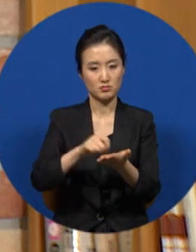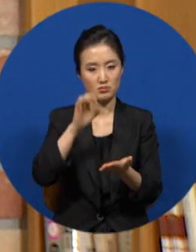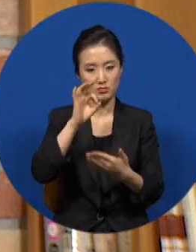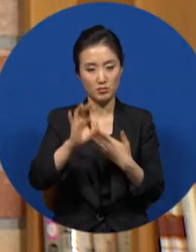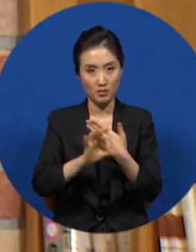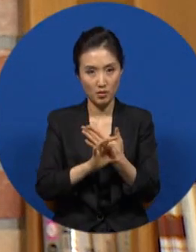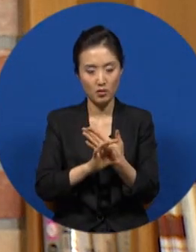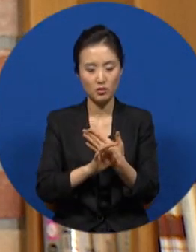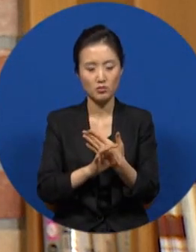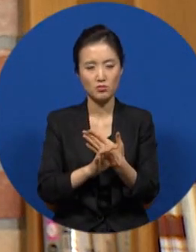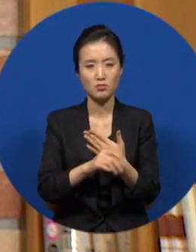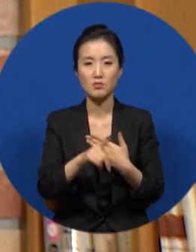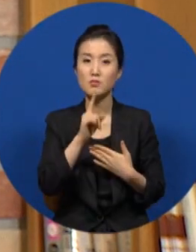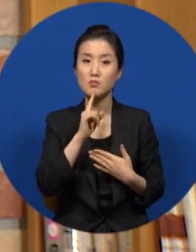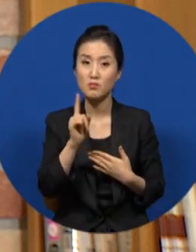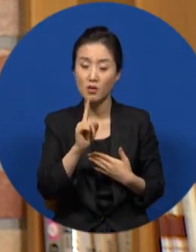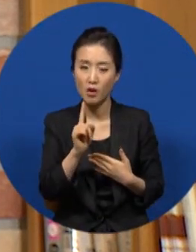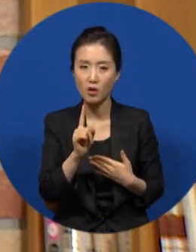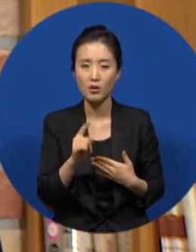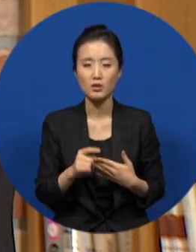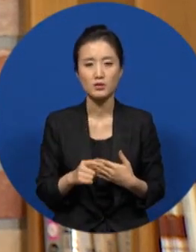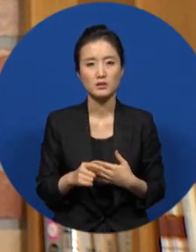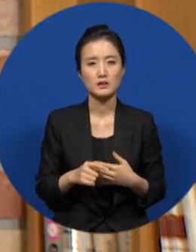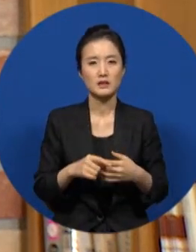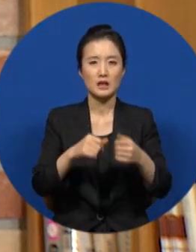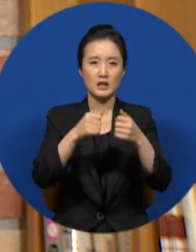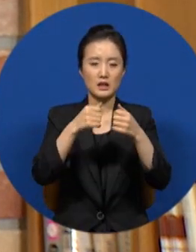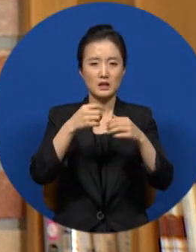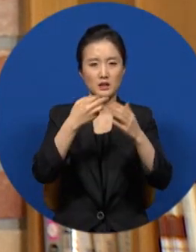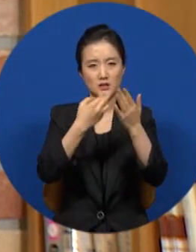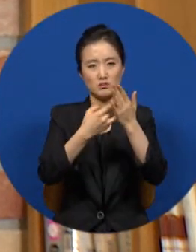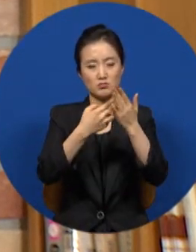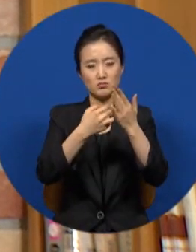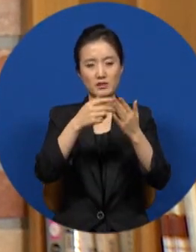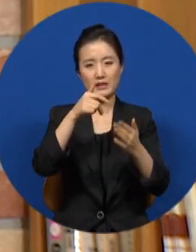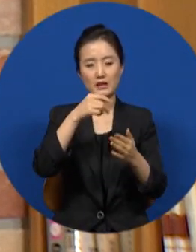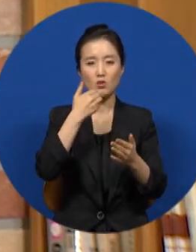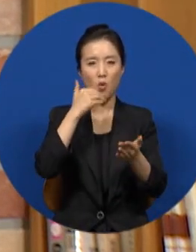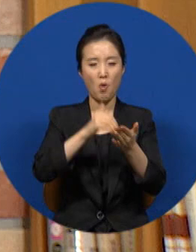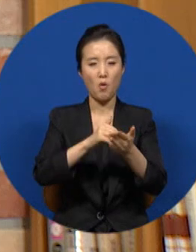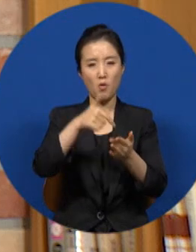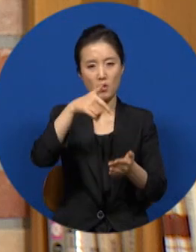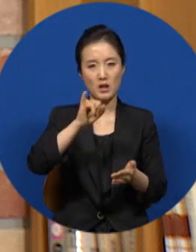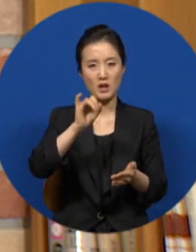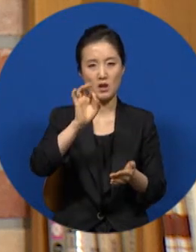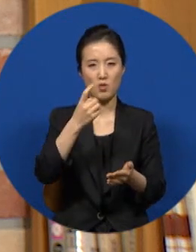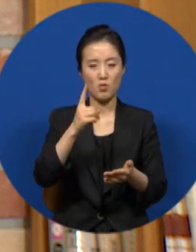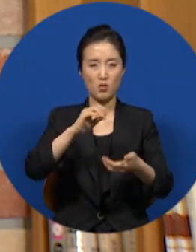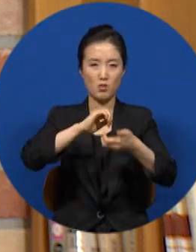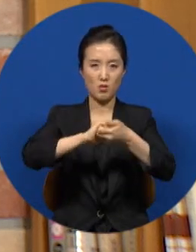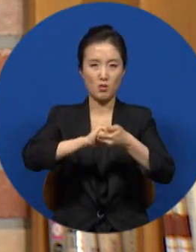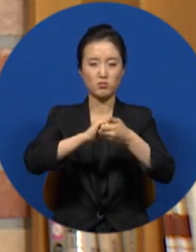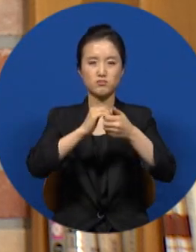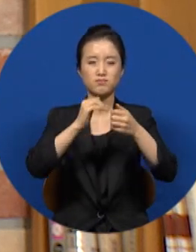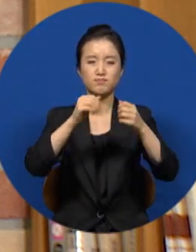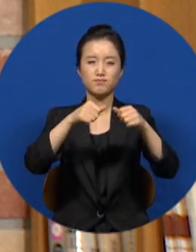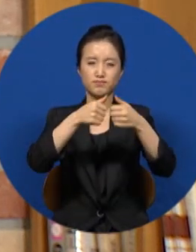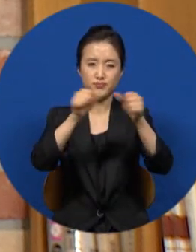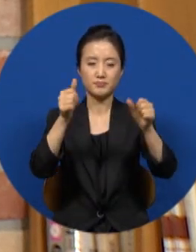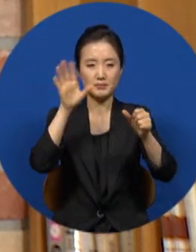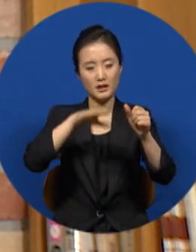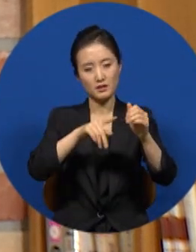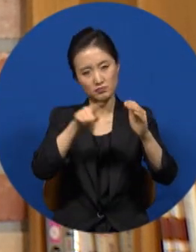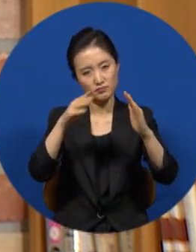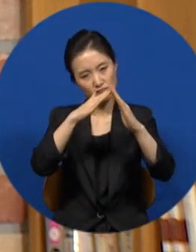기와에 잠잔 선비 뭐 이런 뜻이에요. 이분이 노년에 이제 이르러서 자기가 돌이켜 보니까 내가